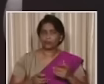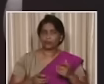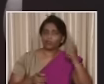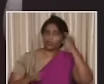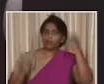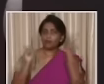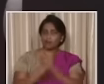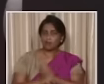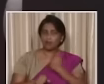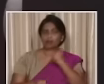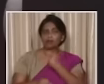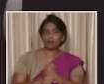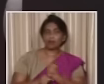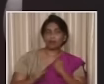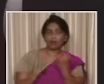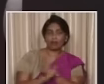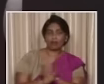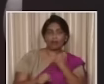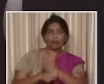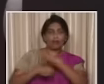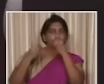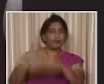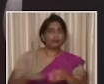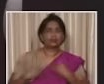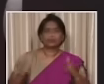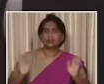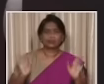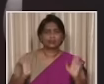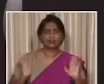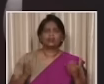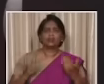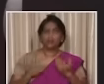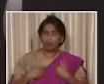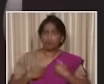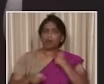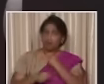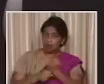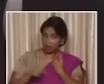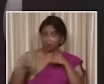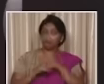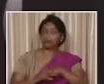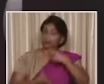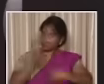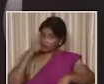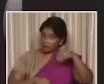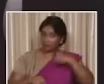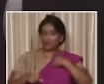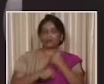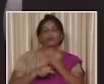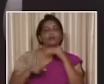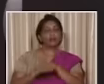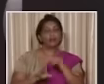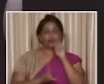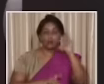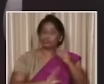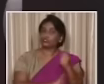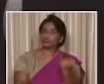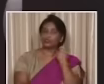තුලින් ආණ්ඩු පෙරලන්න ආණ්ඩු මාරු කරන්න අපි යන්නේ නැහැ. අපි ආණ්ඩුවට එනවා නම් එන්නේ ජනවරමේ ජනතාවගේ